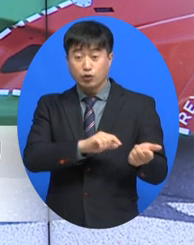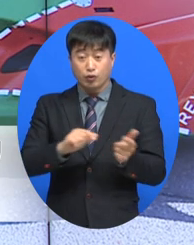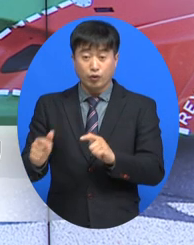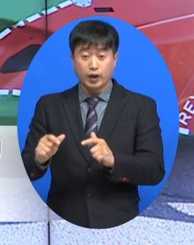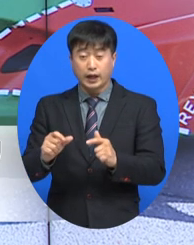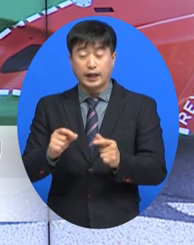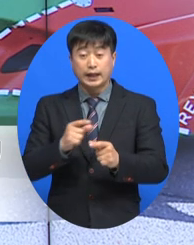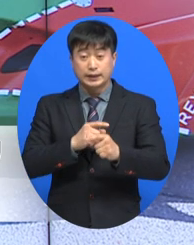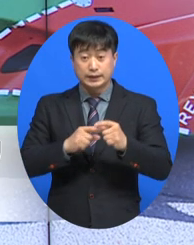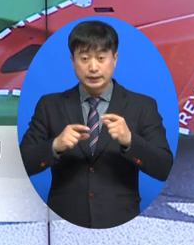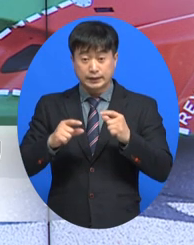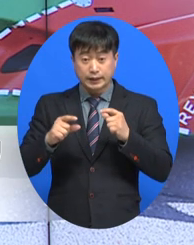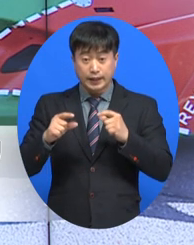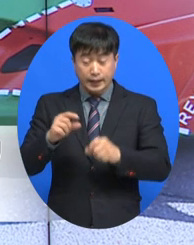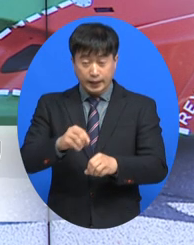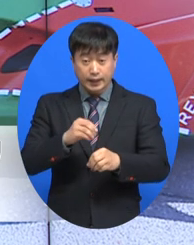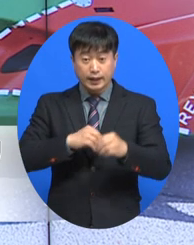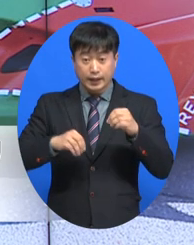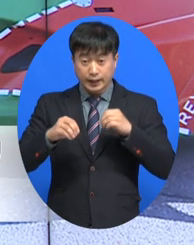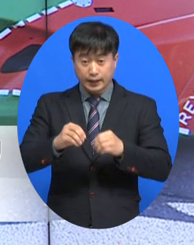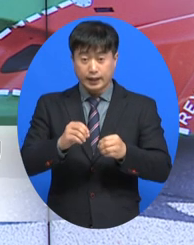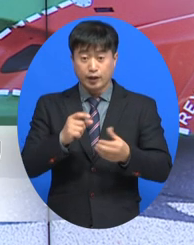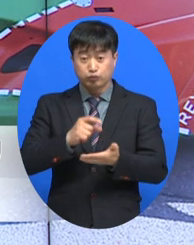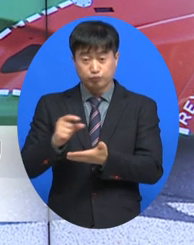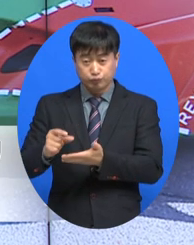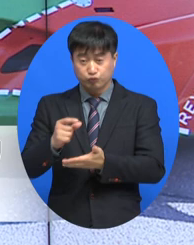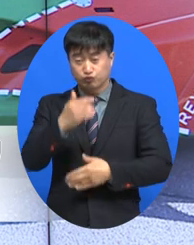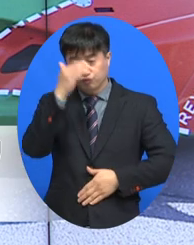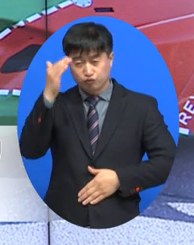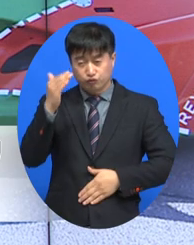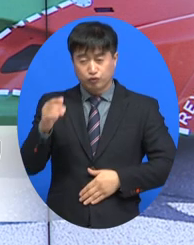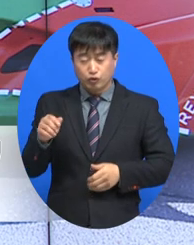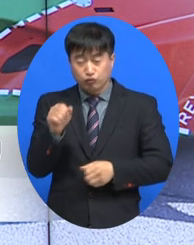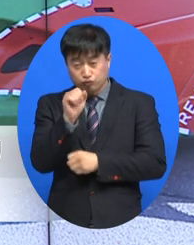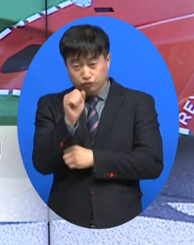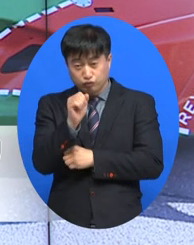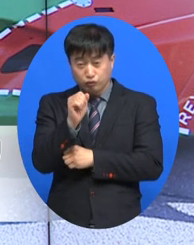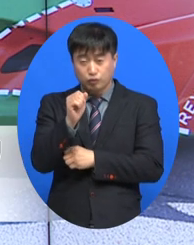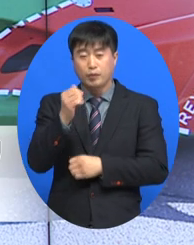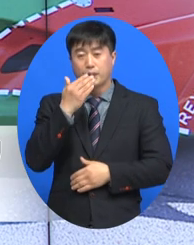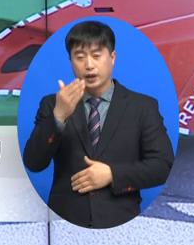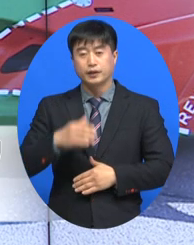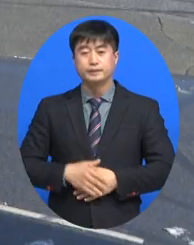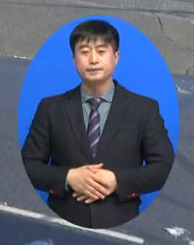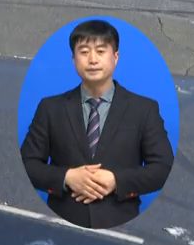부품을 구경하고 서킷 주행까지 할 수 있는 특별한 경험을 준비했습니다. 함께 가보시죠.